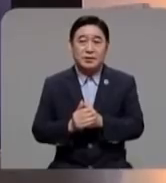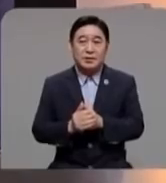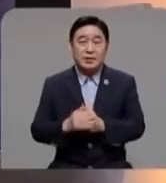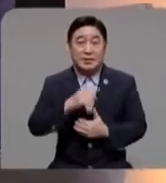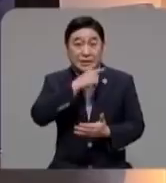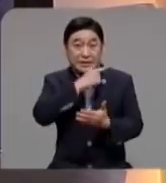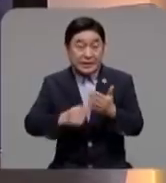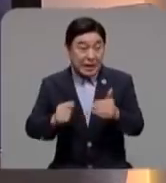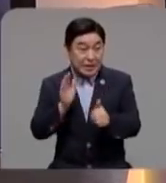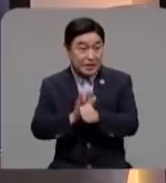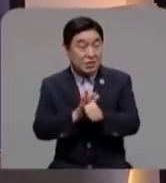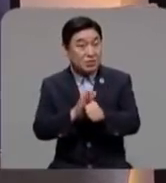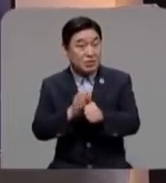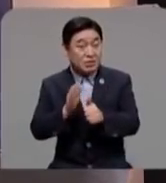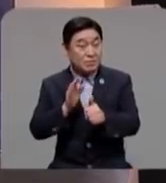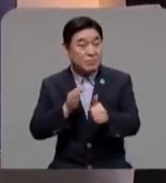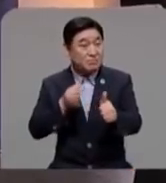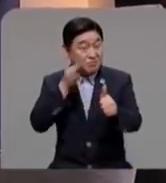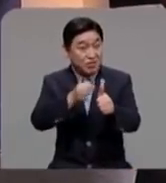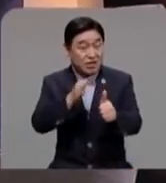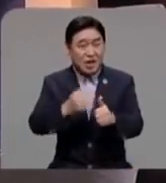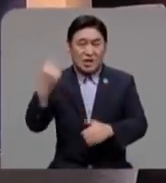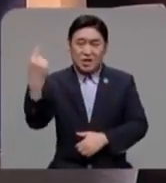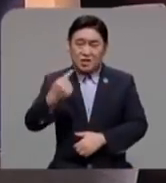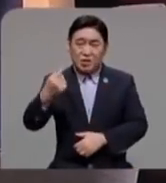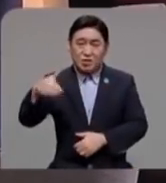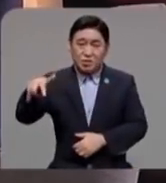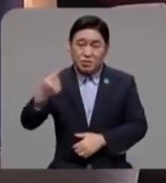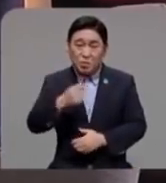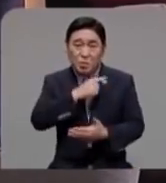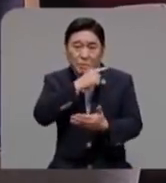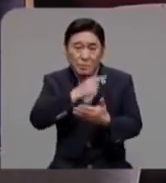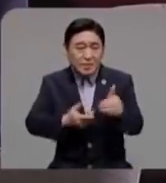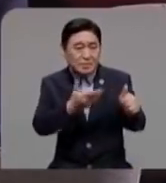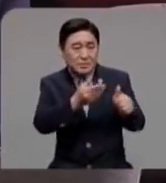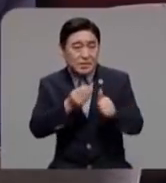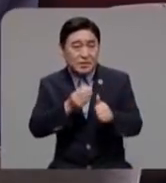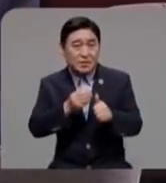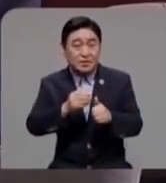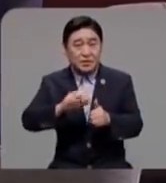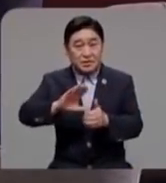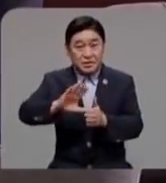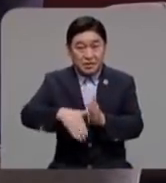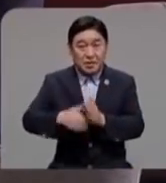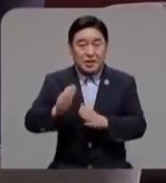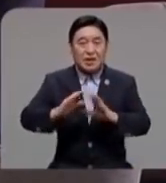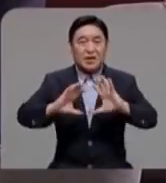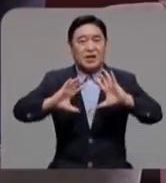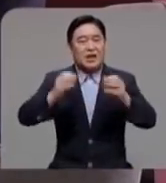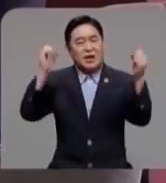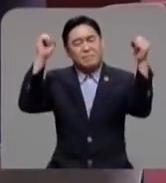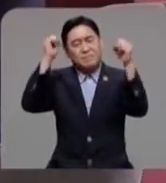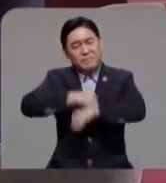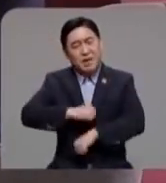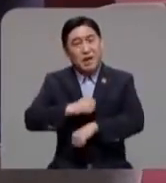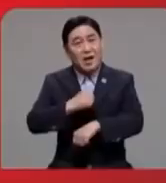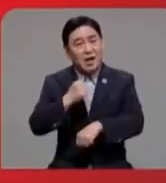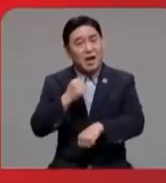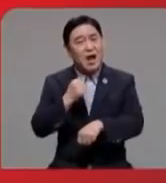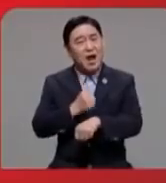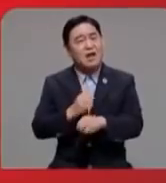재난지원금 또 준다고 하면서 천조시대, 이 부채가 천조시대인데 나라 망치는